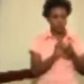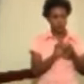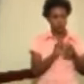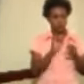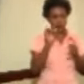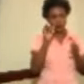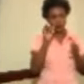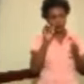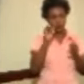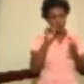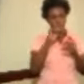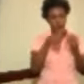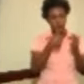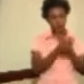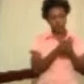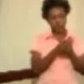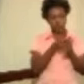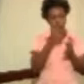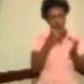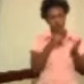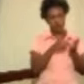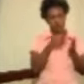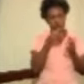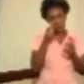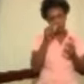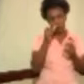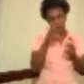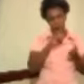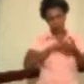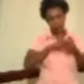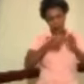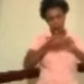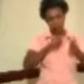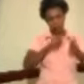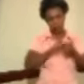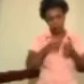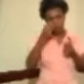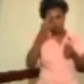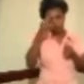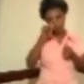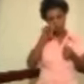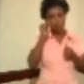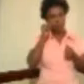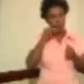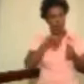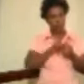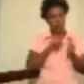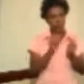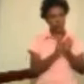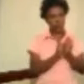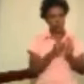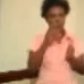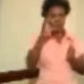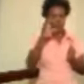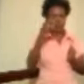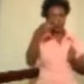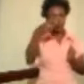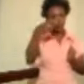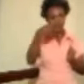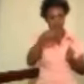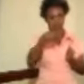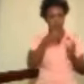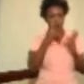mai 2010, qui fixait justement mandat CIRH là, et puis en même temps qu'il a article 4 li,